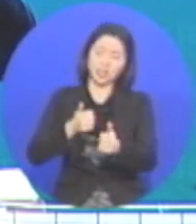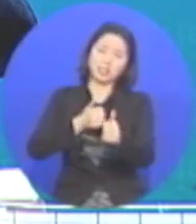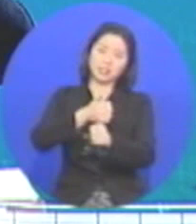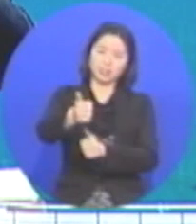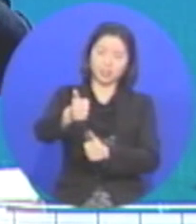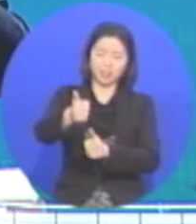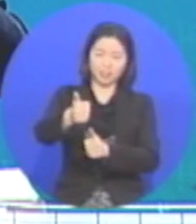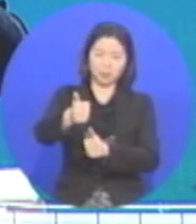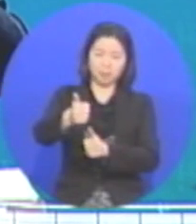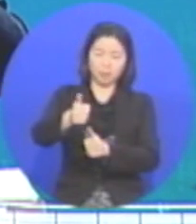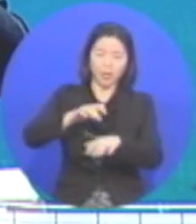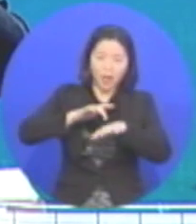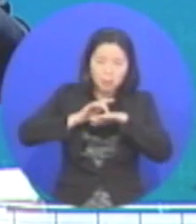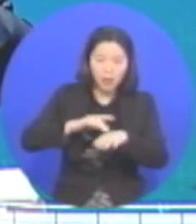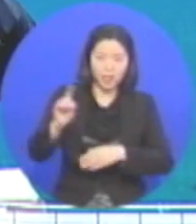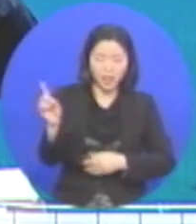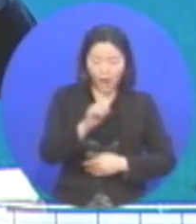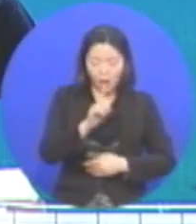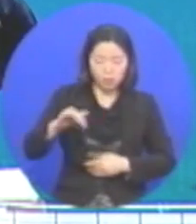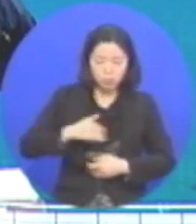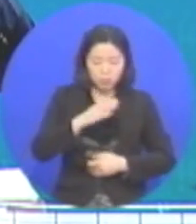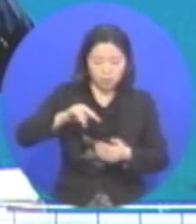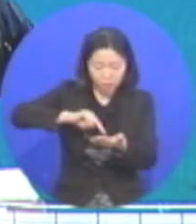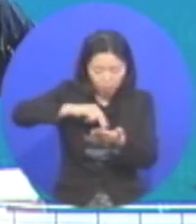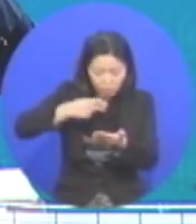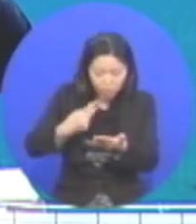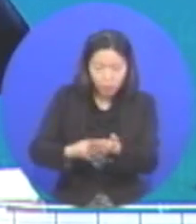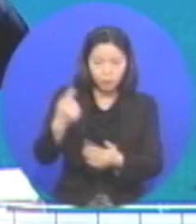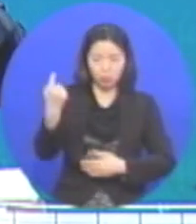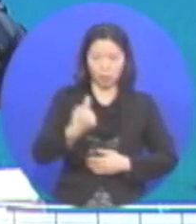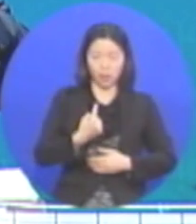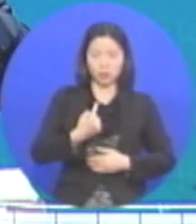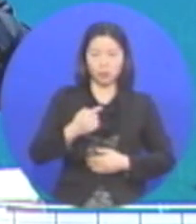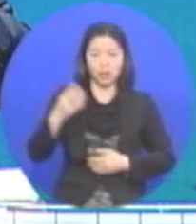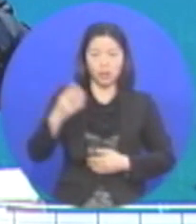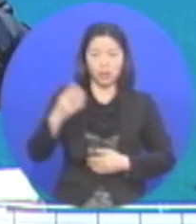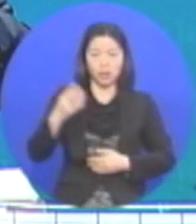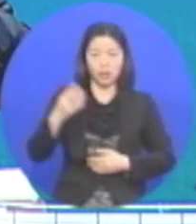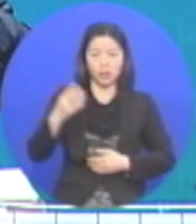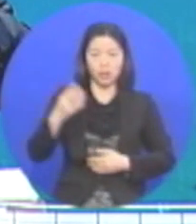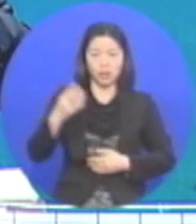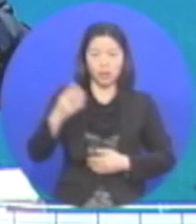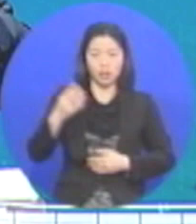아무리 우리를 넘어뜨리고 와도 성령 안에서 기도하면 반드시 이겨요